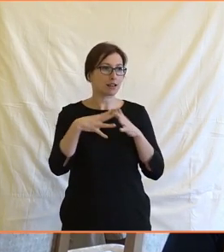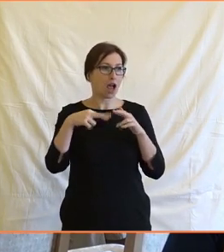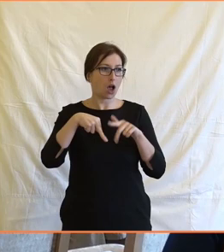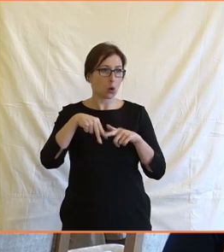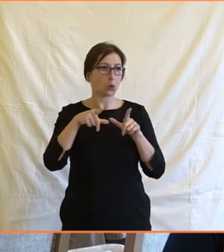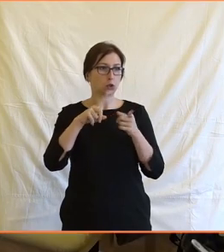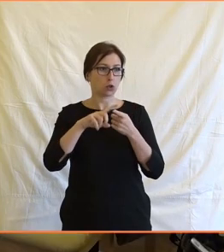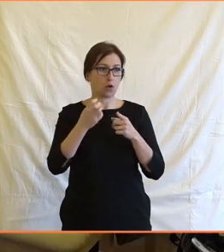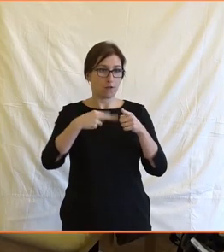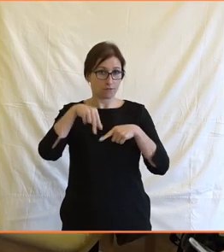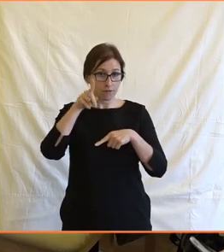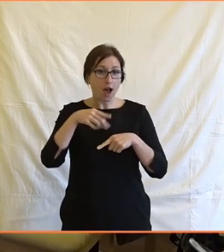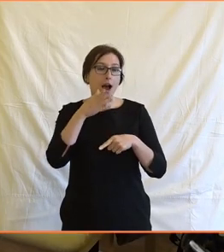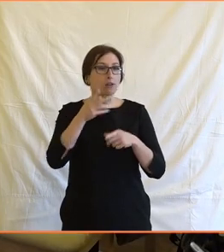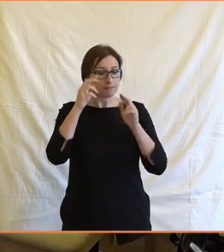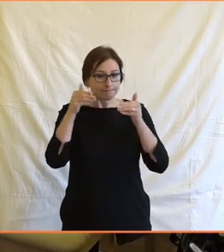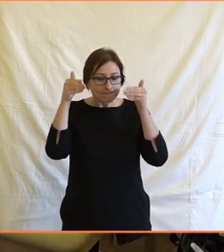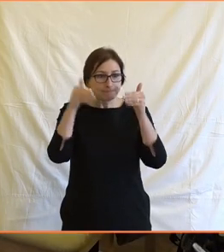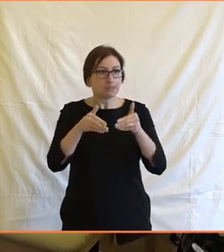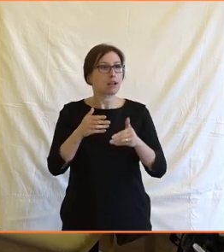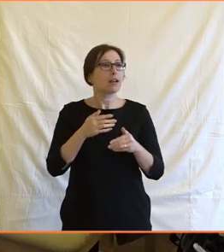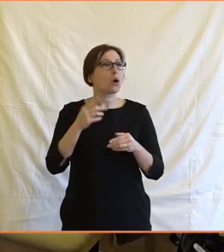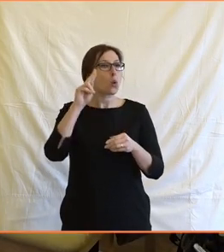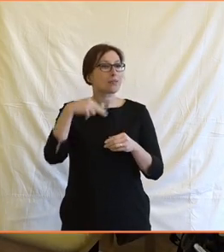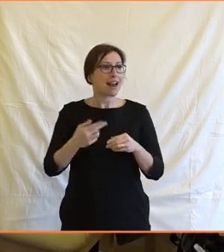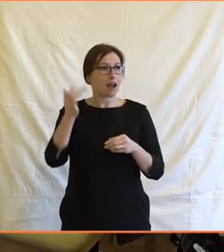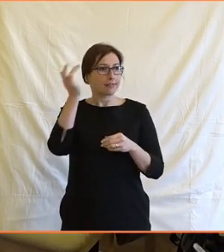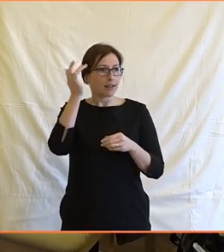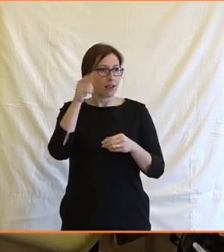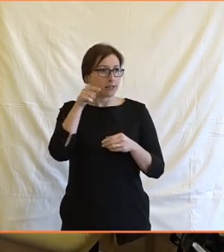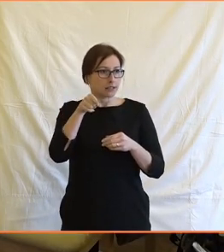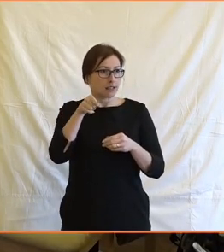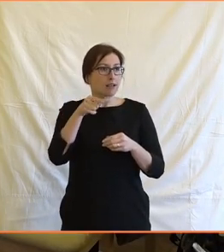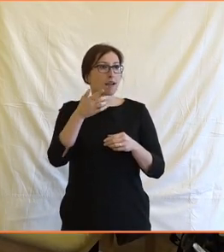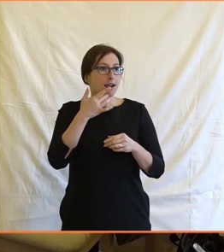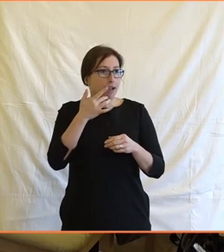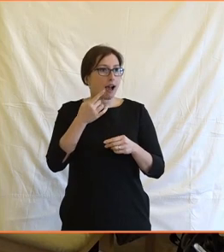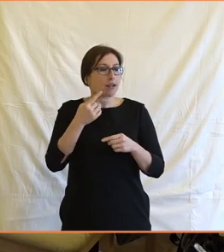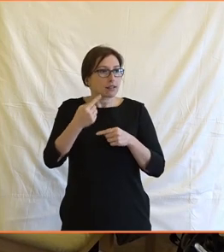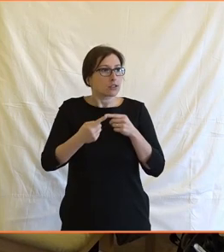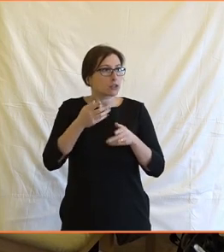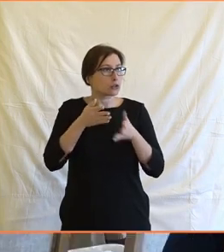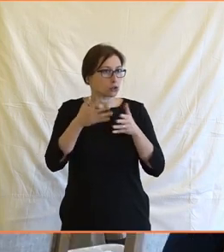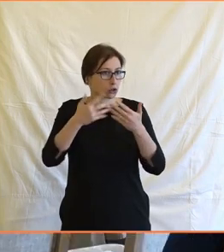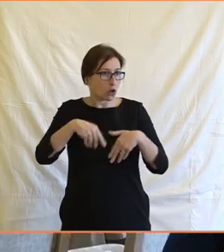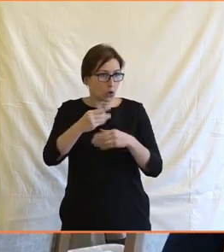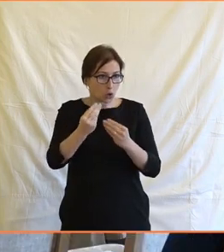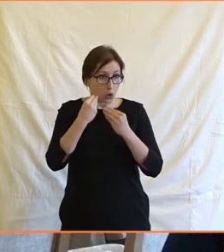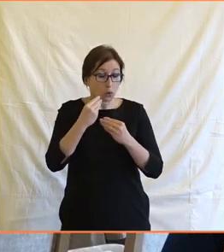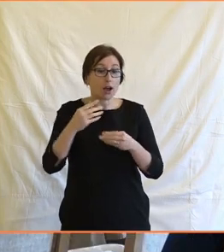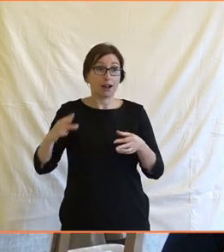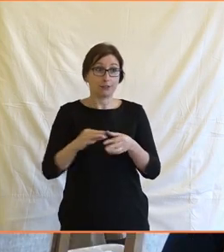zabývá problematikou umělé inteligence, strojového učení a odpovědi respondentů v rámci